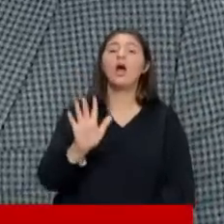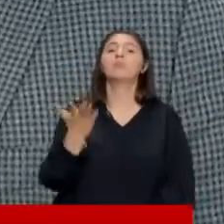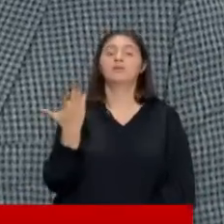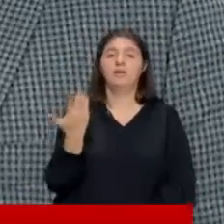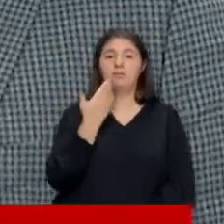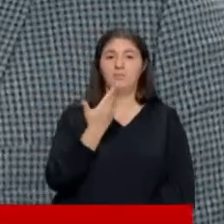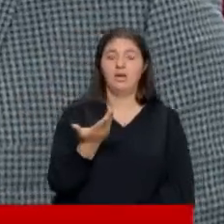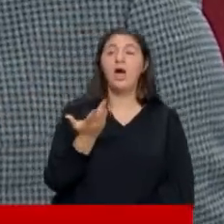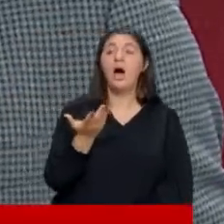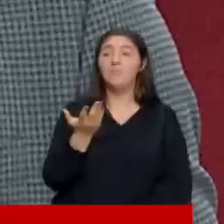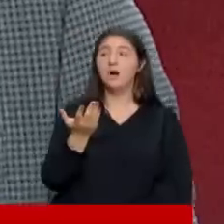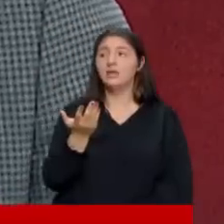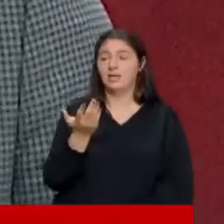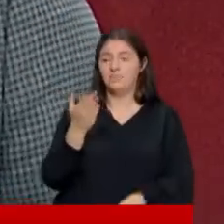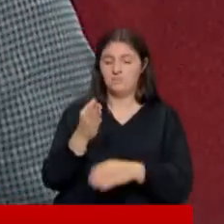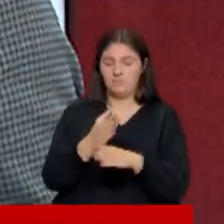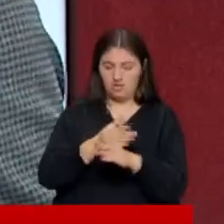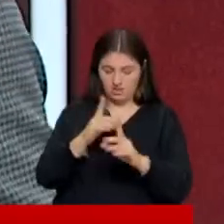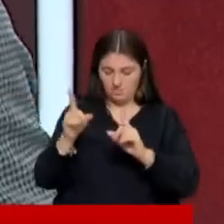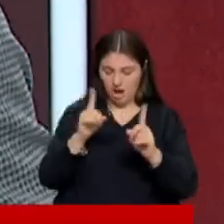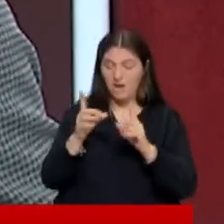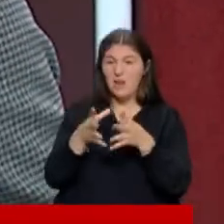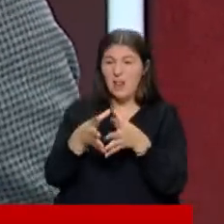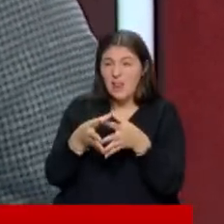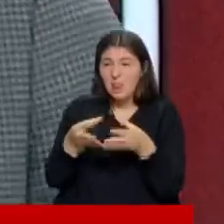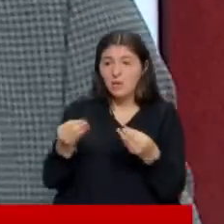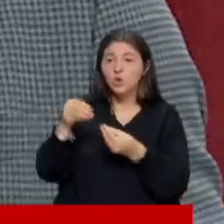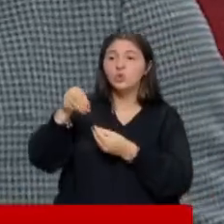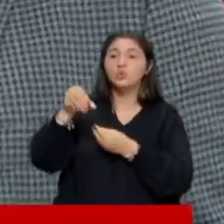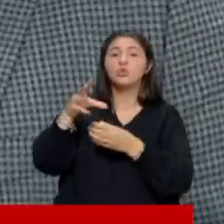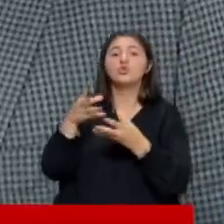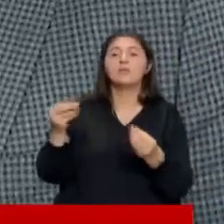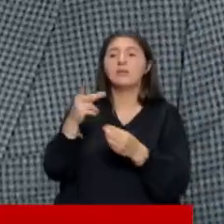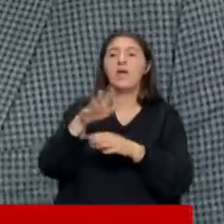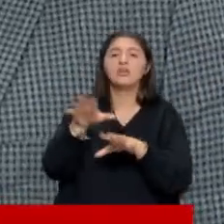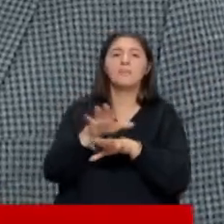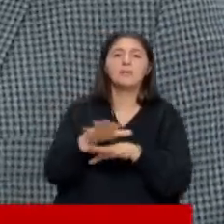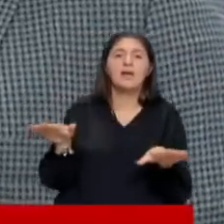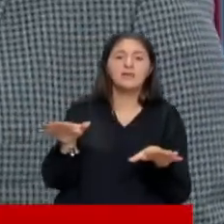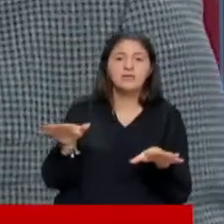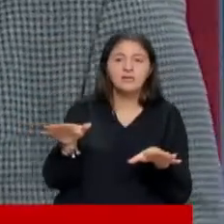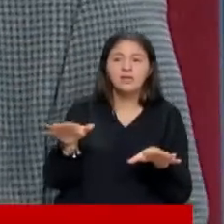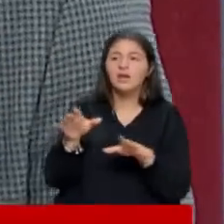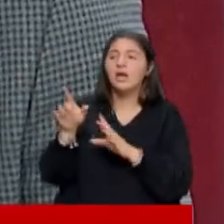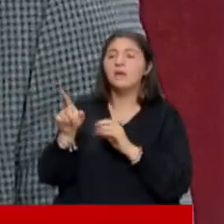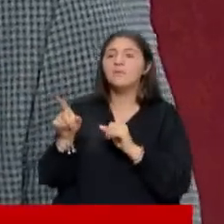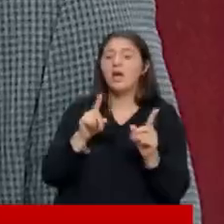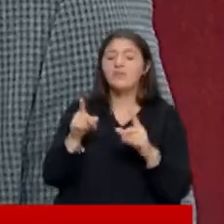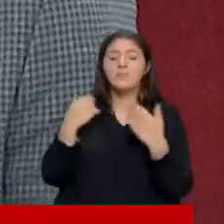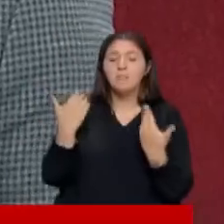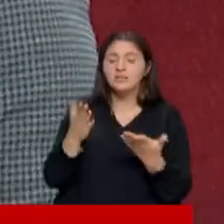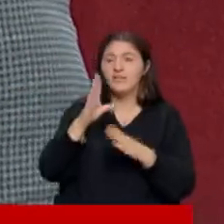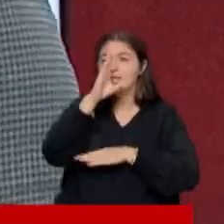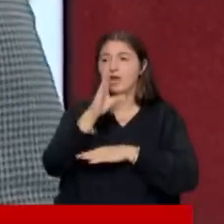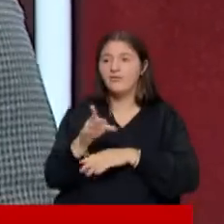kalmasaydık ama memlekette yargı çürüdüğü zaman tuzun çürümesi gibi her şey biter yargı yargı maalesef